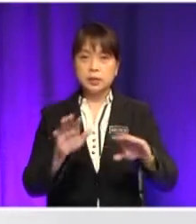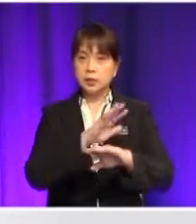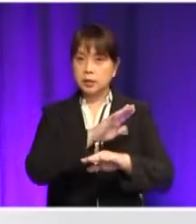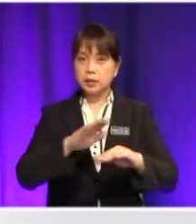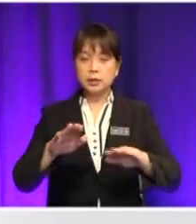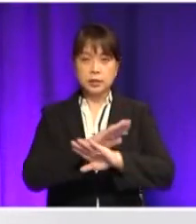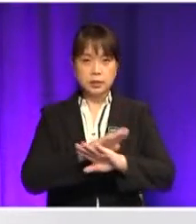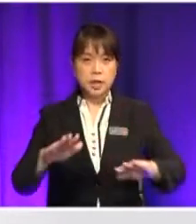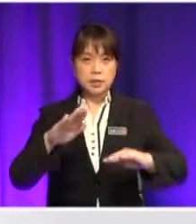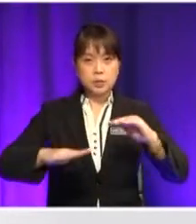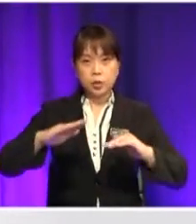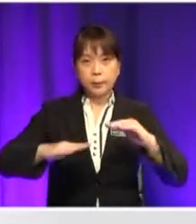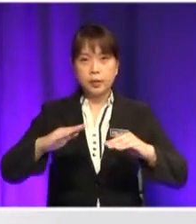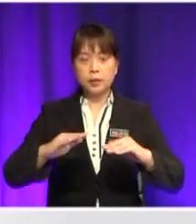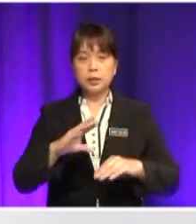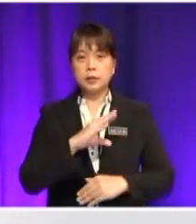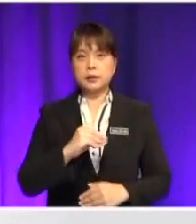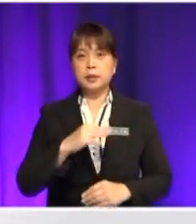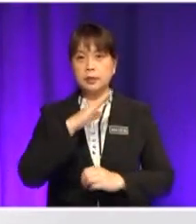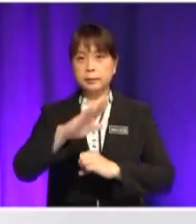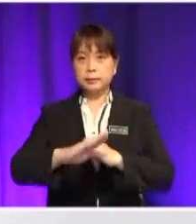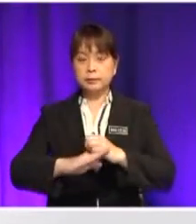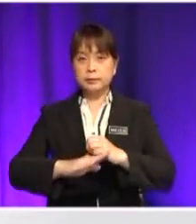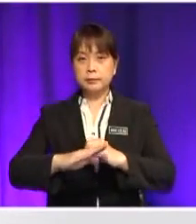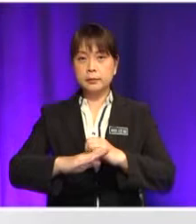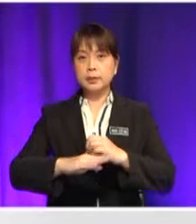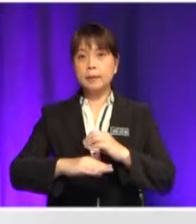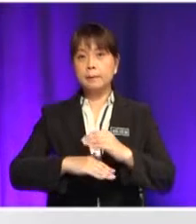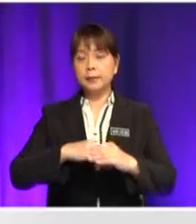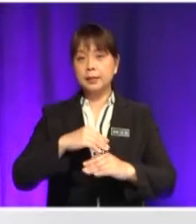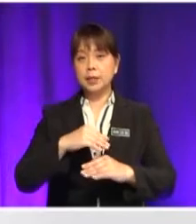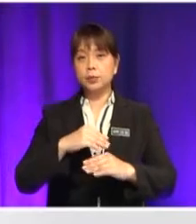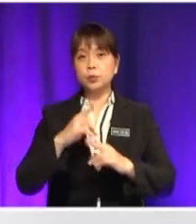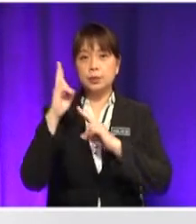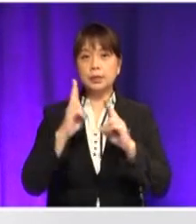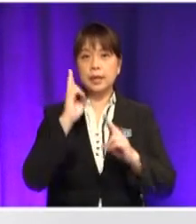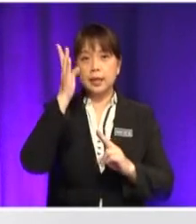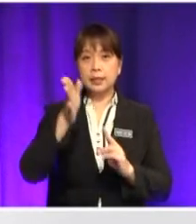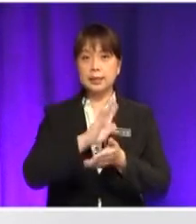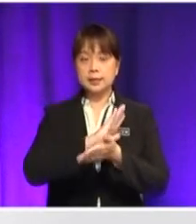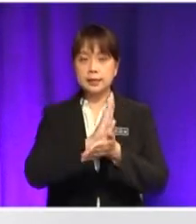yang kedua lapisan udara deh dia akan menjadi nipis semakin nipis lapisan